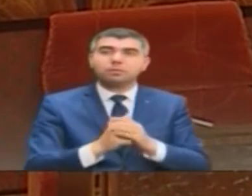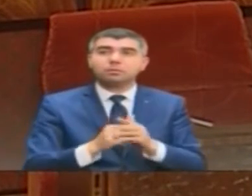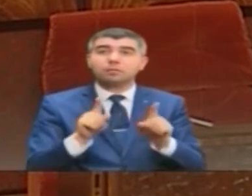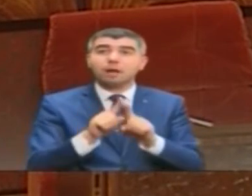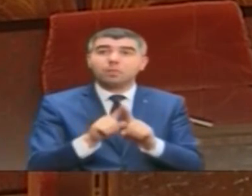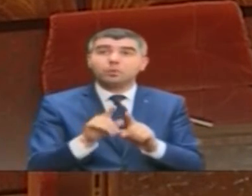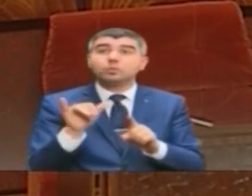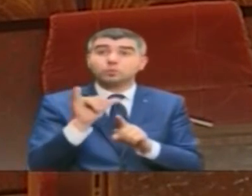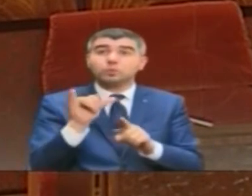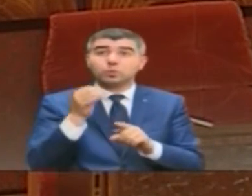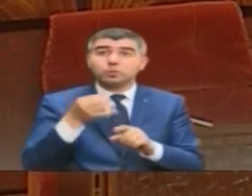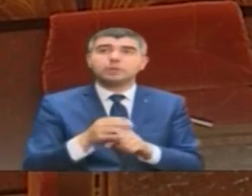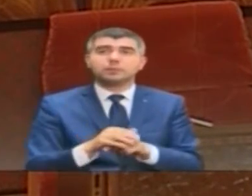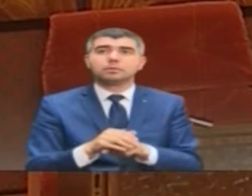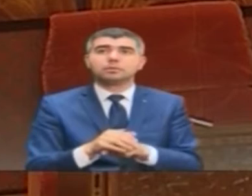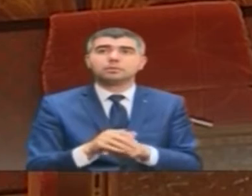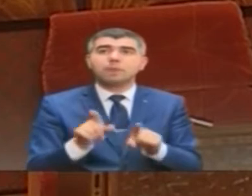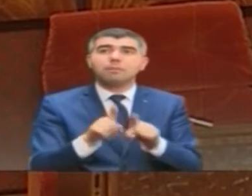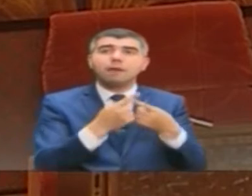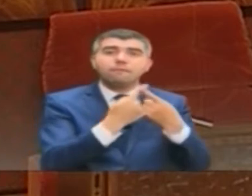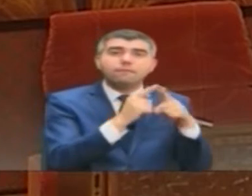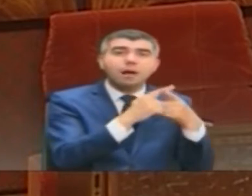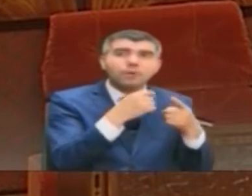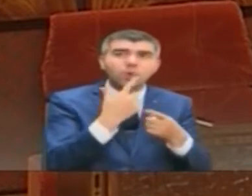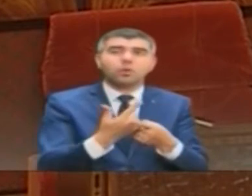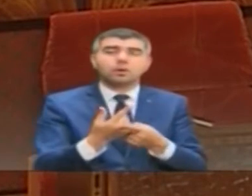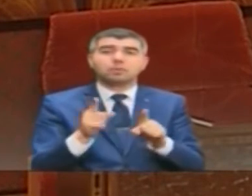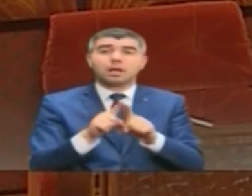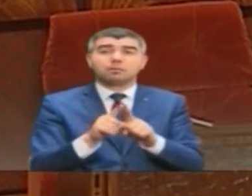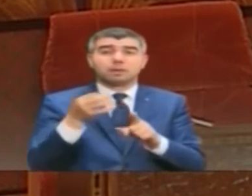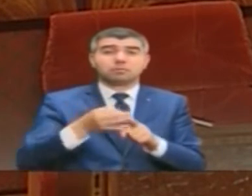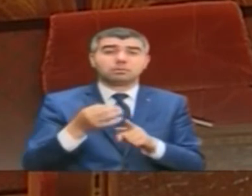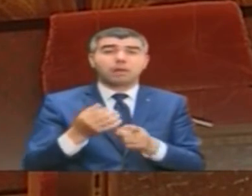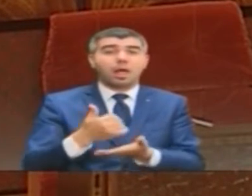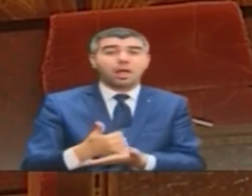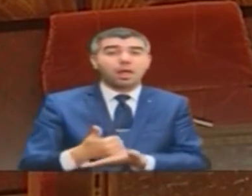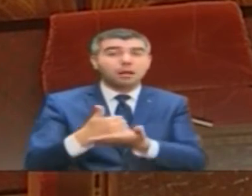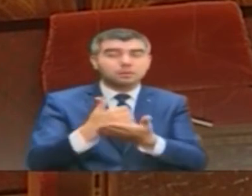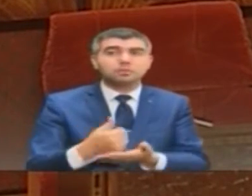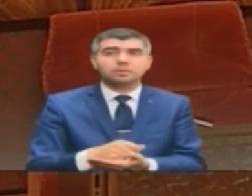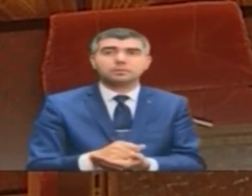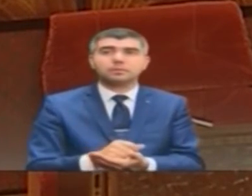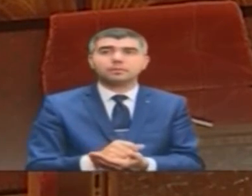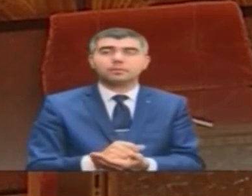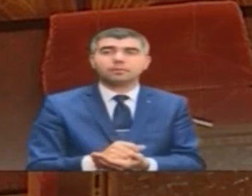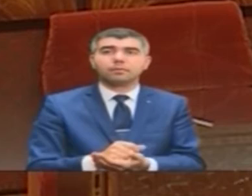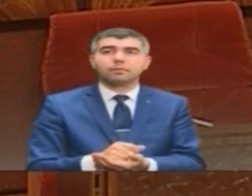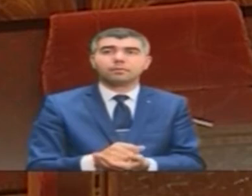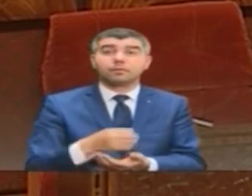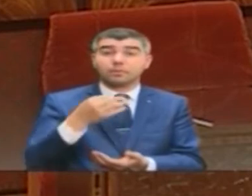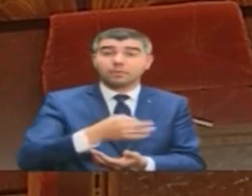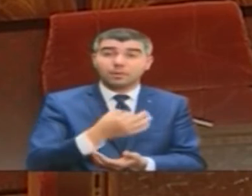دور المندوبيه في توفير التجهيزات الاساسيه خصوصا من خلال توفير